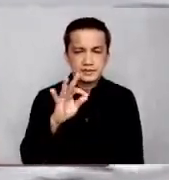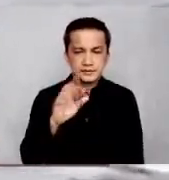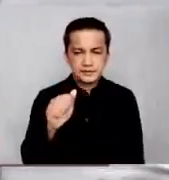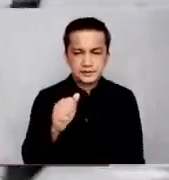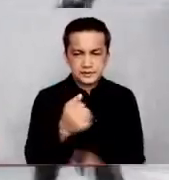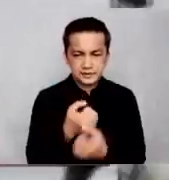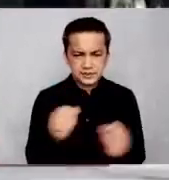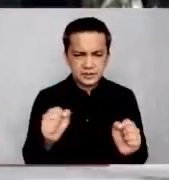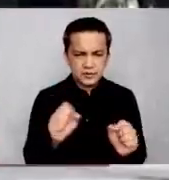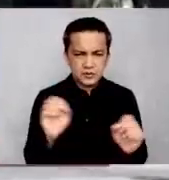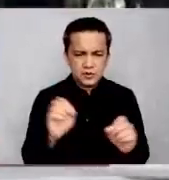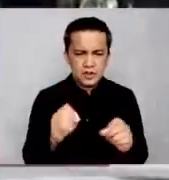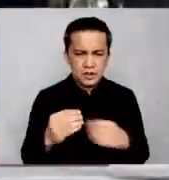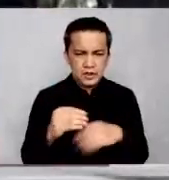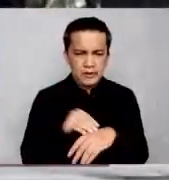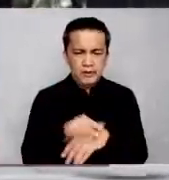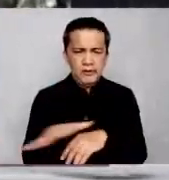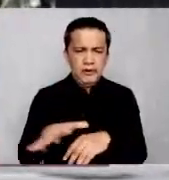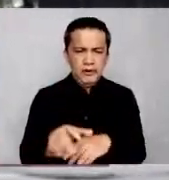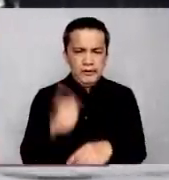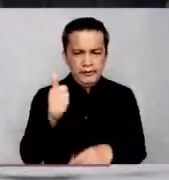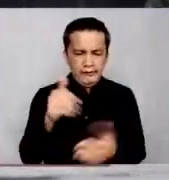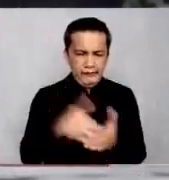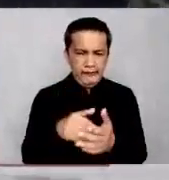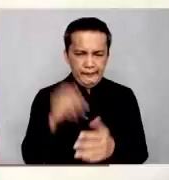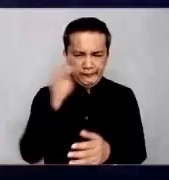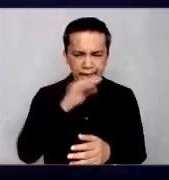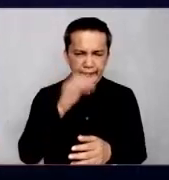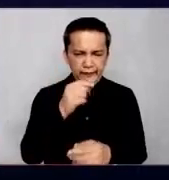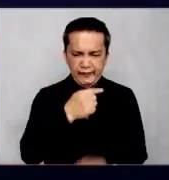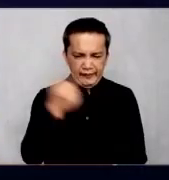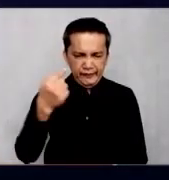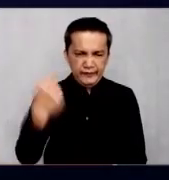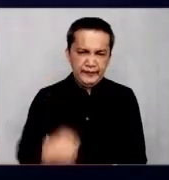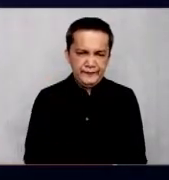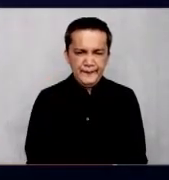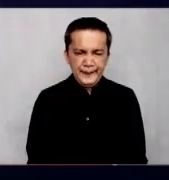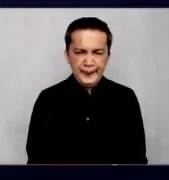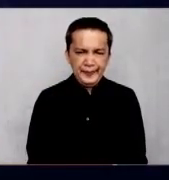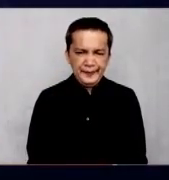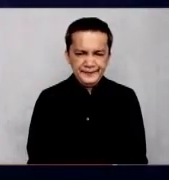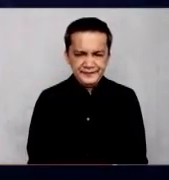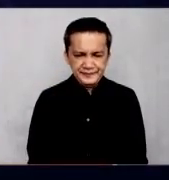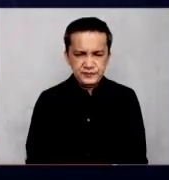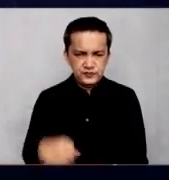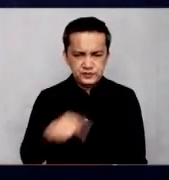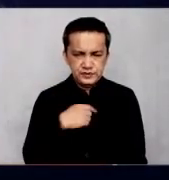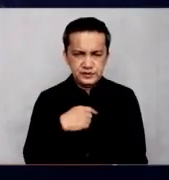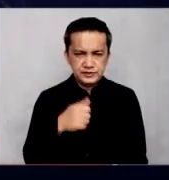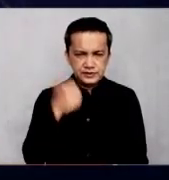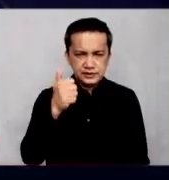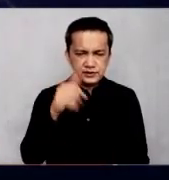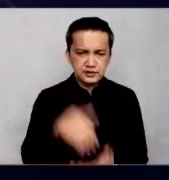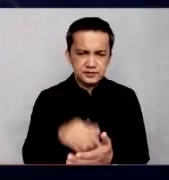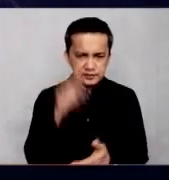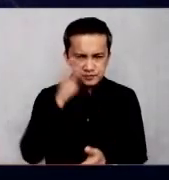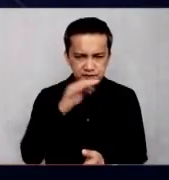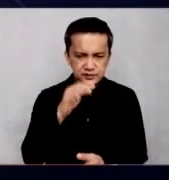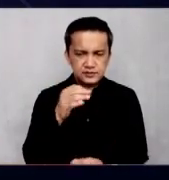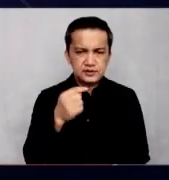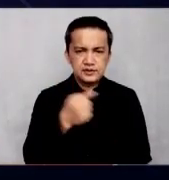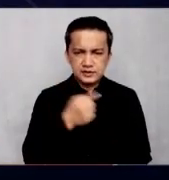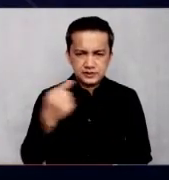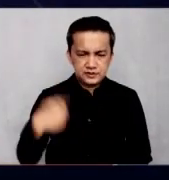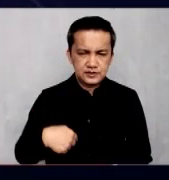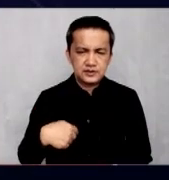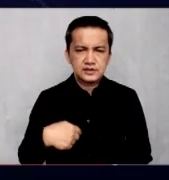namang nadamay sa higit 10,000 Pinoy sa Russia. There are 10,000 Filipinos in Russia, 9,000 sa Moscow,